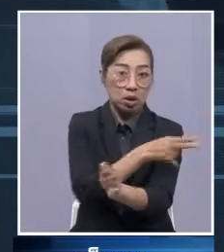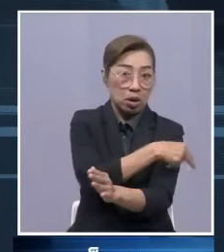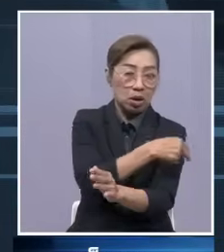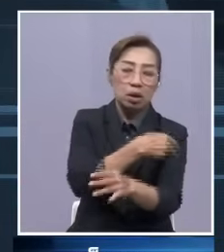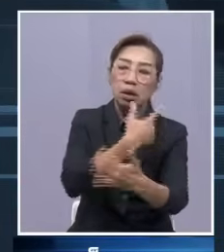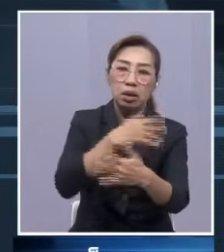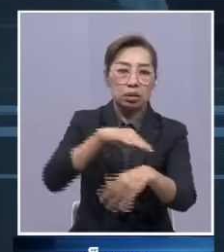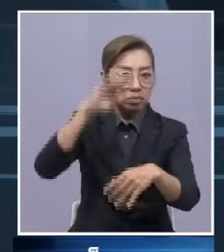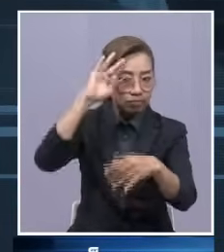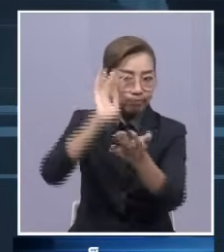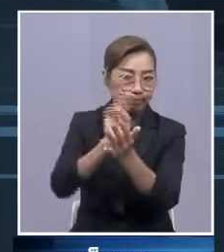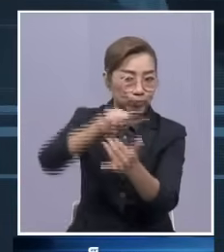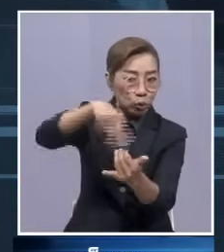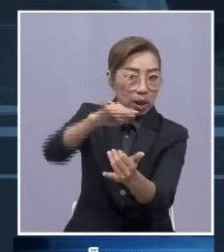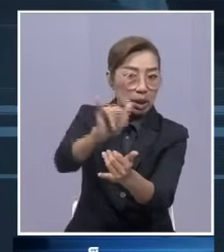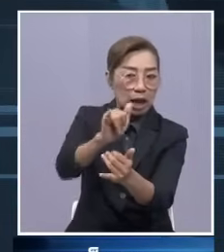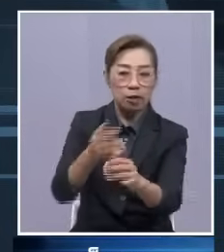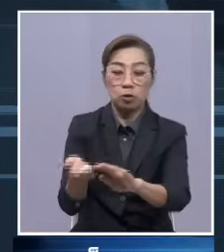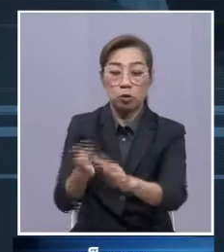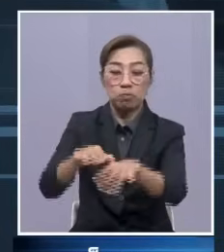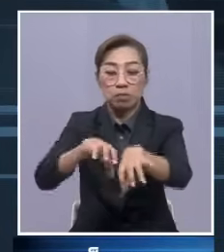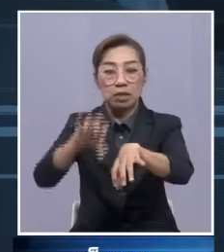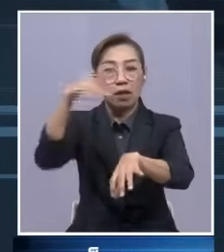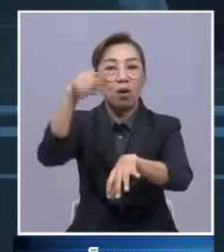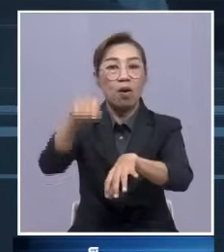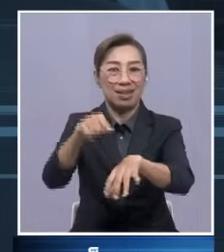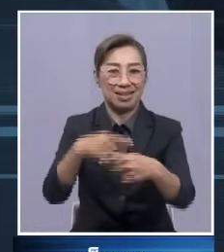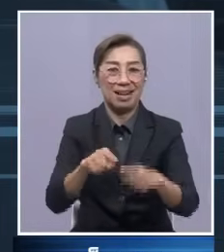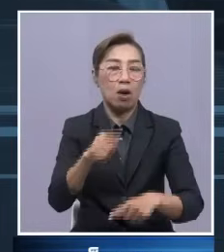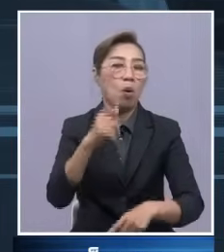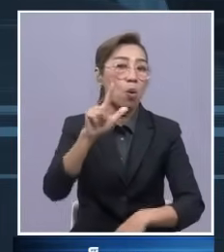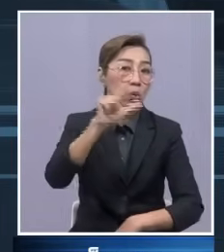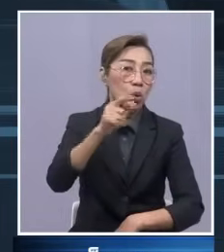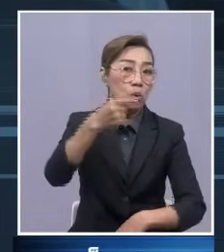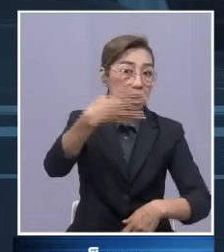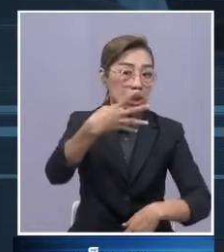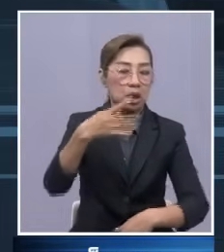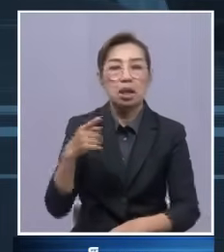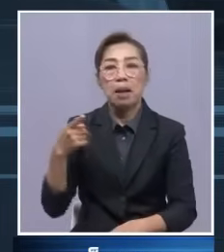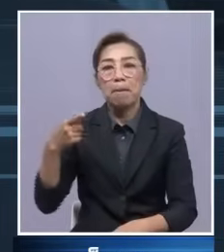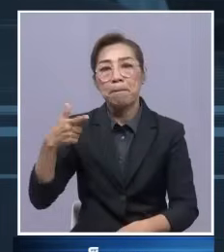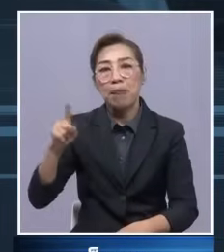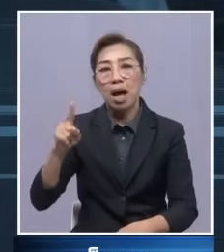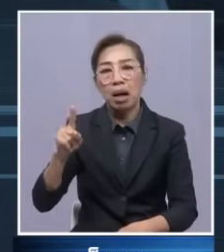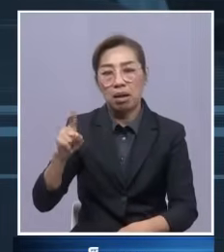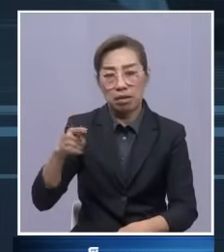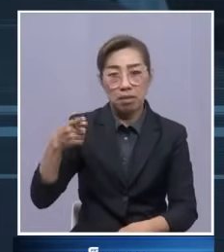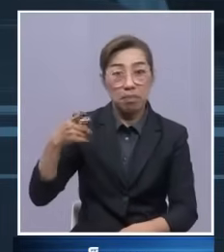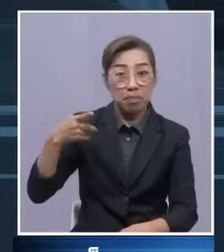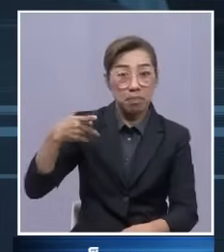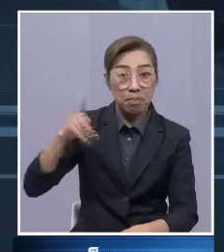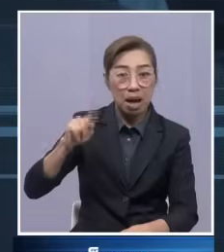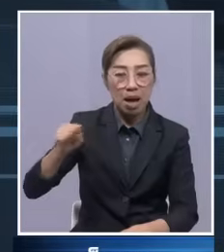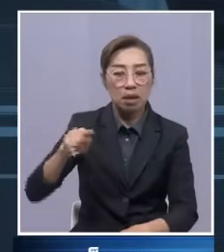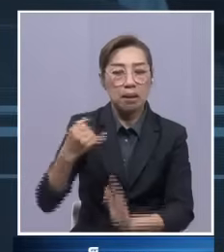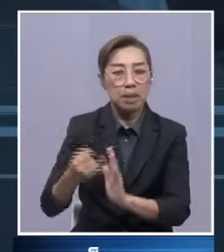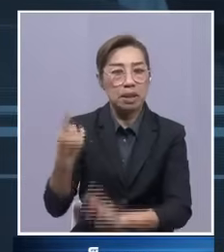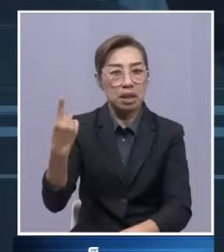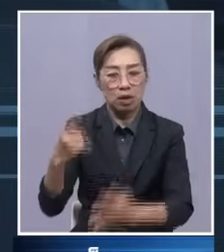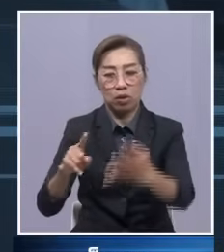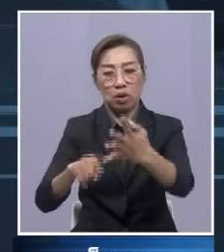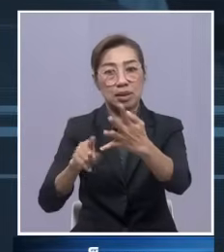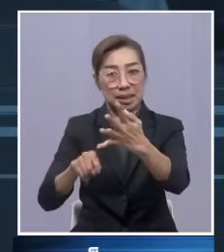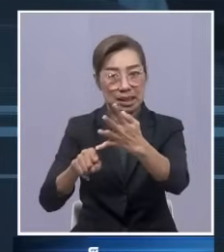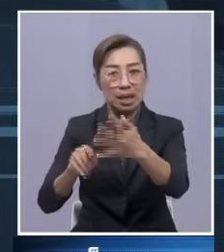นะครับส่วนป้าแตนนั้นตกเป็นจำเลย1ข้อหาครับร่วมกระทำความผิดกับผู้ต้องหาร่วมกระทำการใดๆแก่ศพ